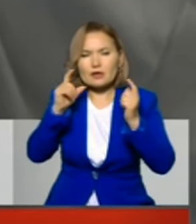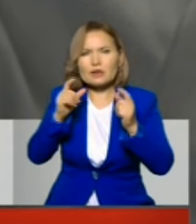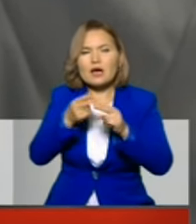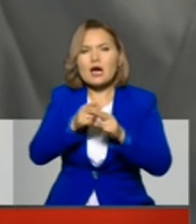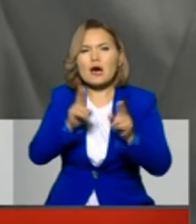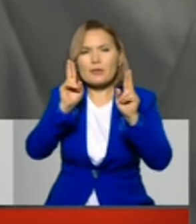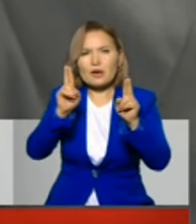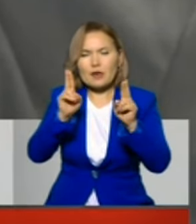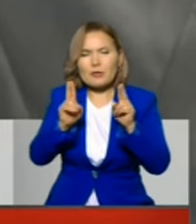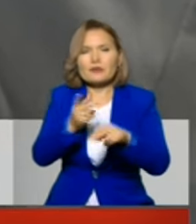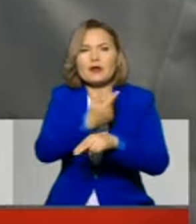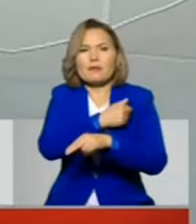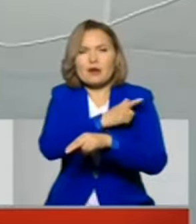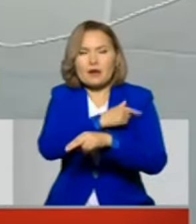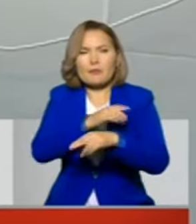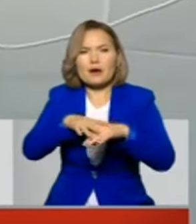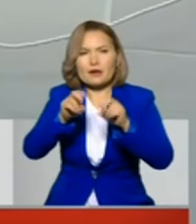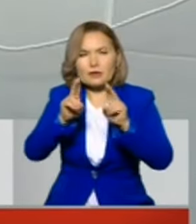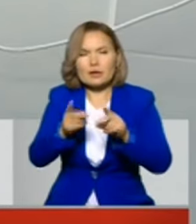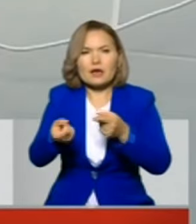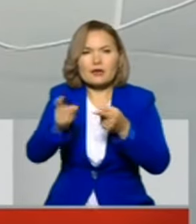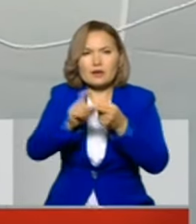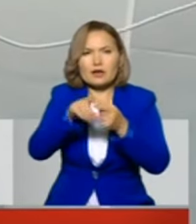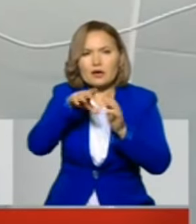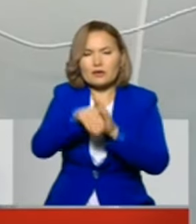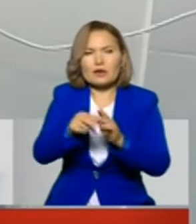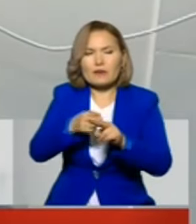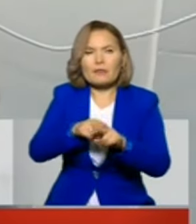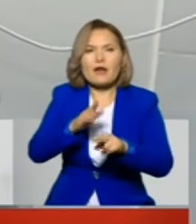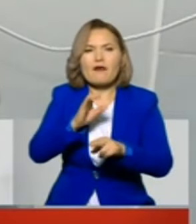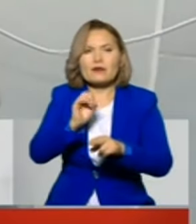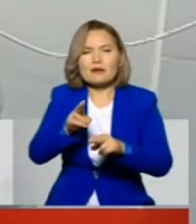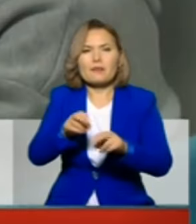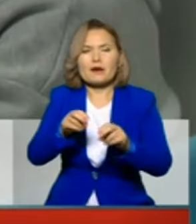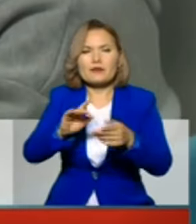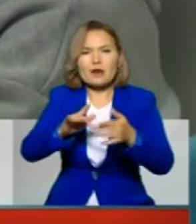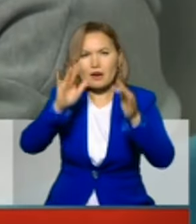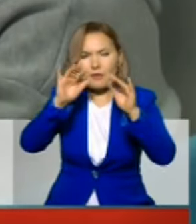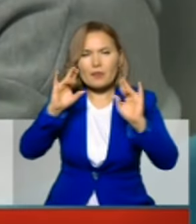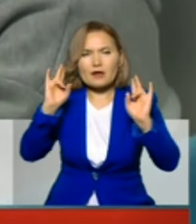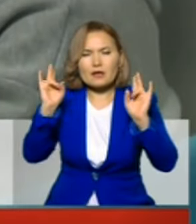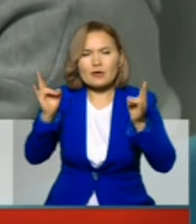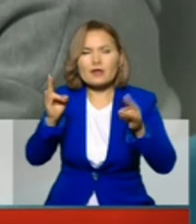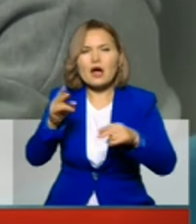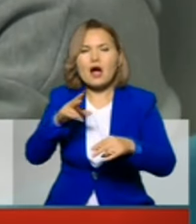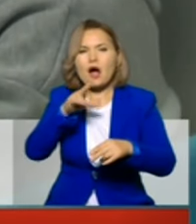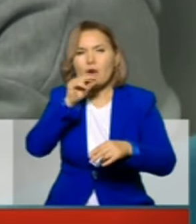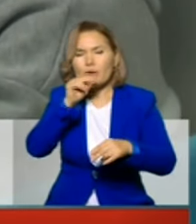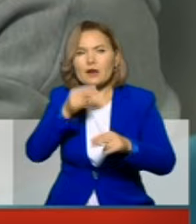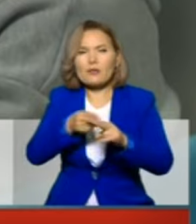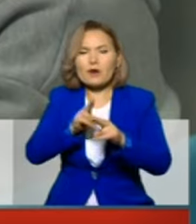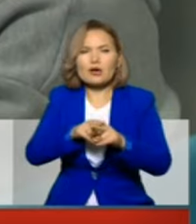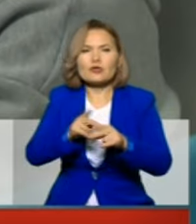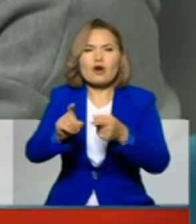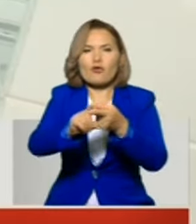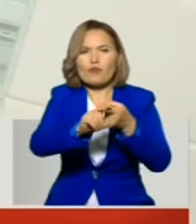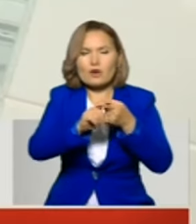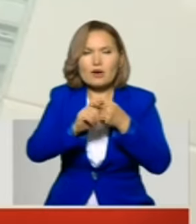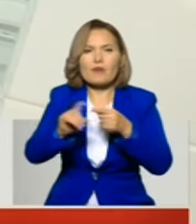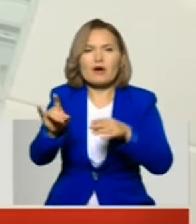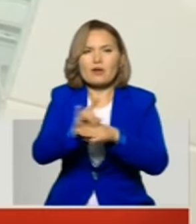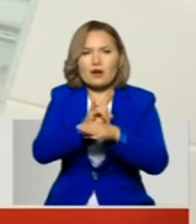тағу режимі тек медициналық қызметкерлерге қатысты енгізілмек. Ал WhatsApp желісі арқылы тараған аудио хабарламада әлдегім вирус тарап